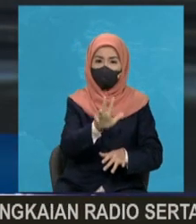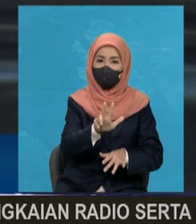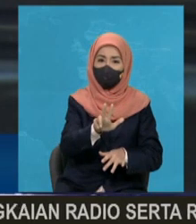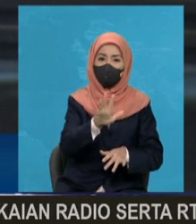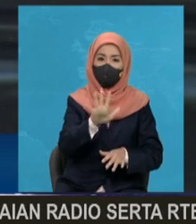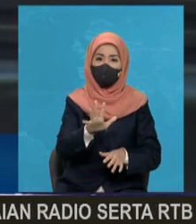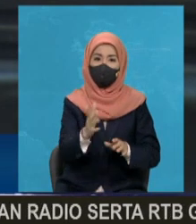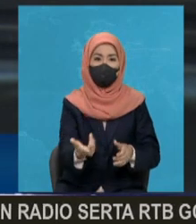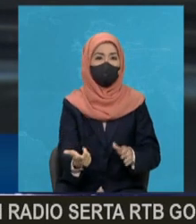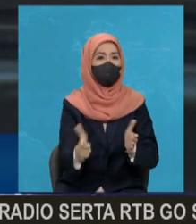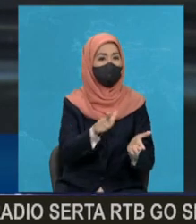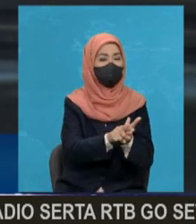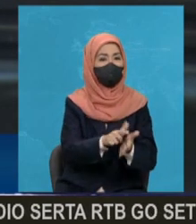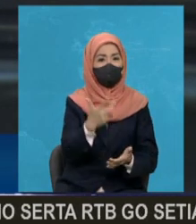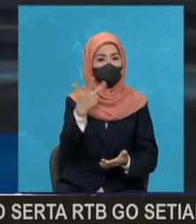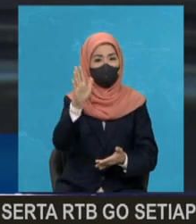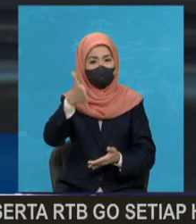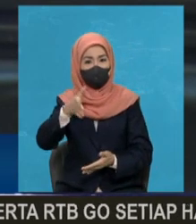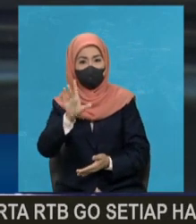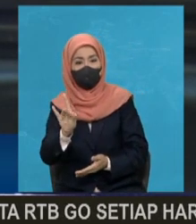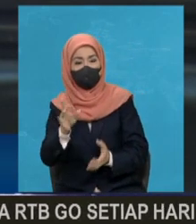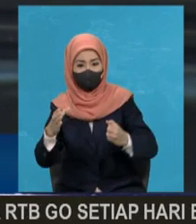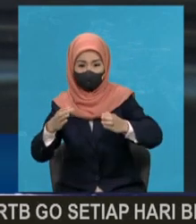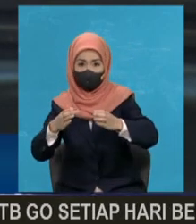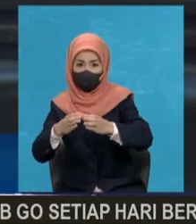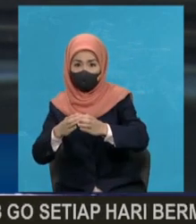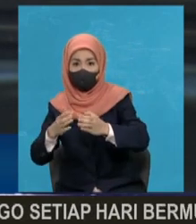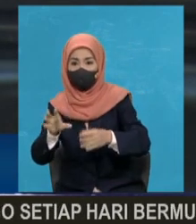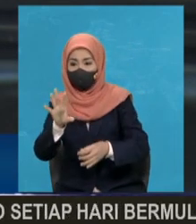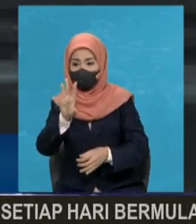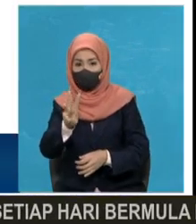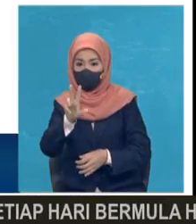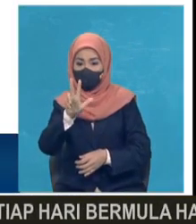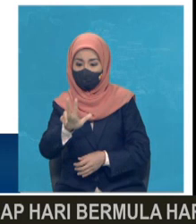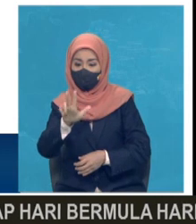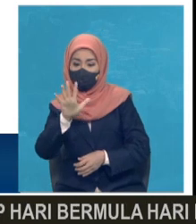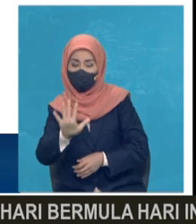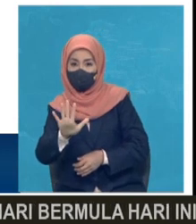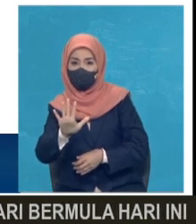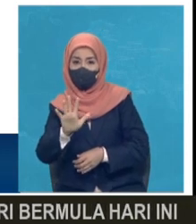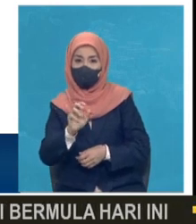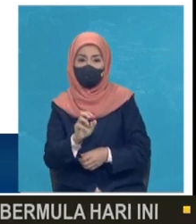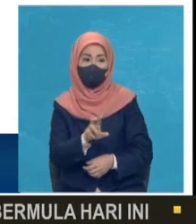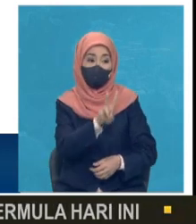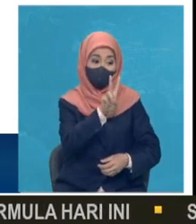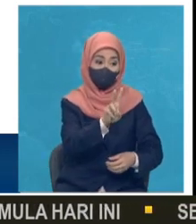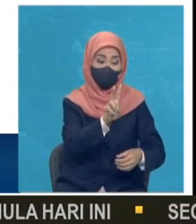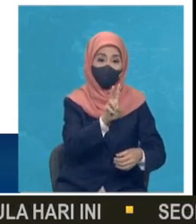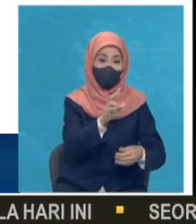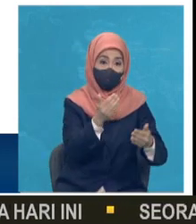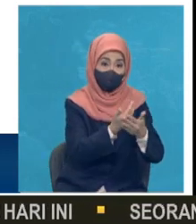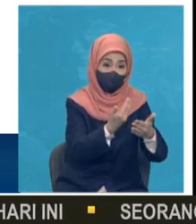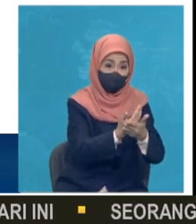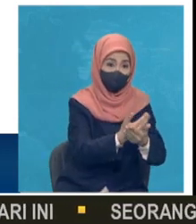dilaporkan kepada 13 ogos kasta ini sekarang dikenal sebagai keenam 352 cash baru